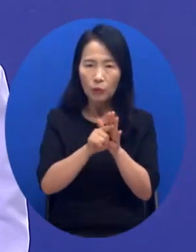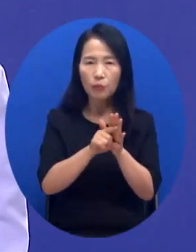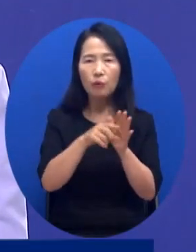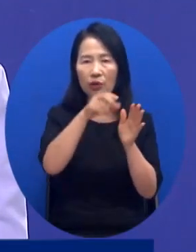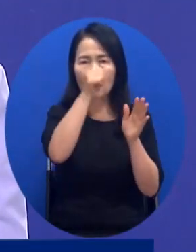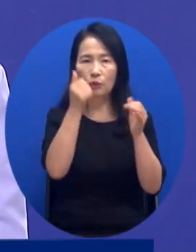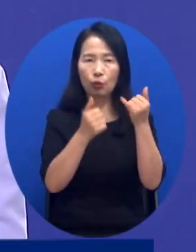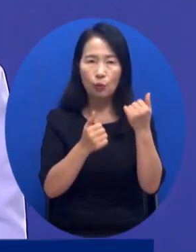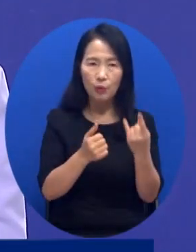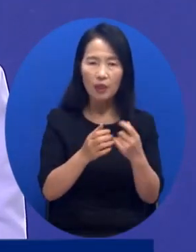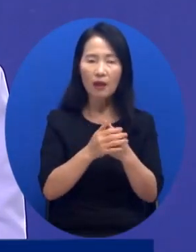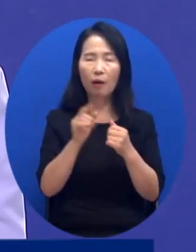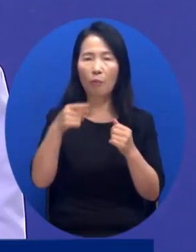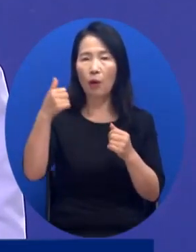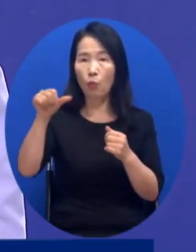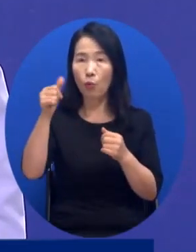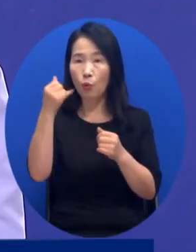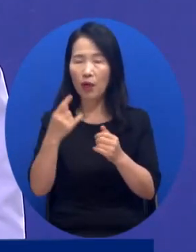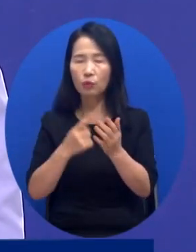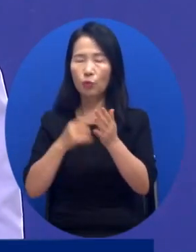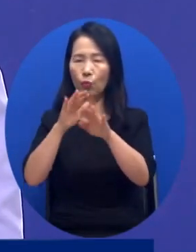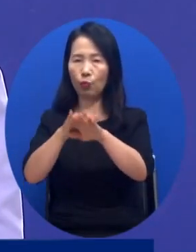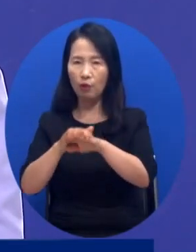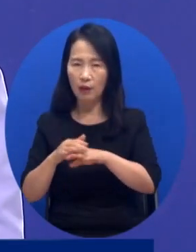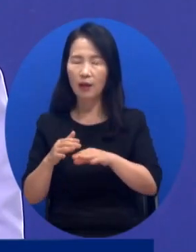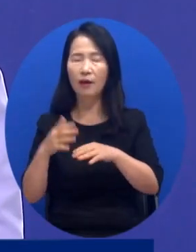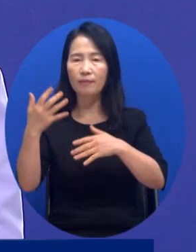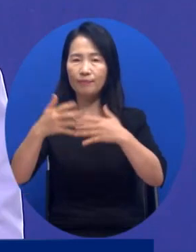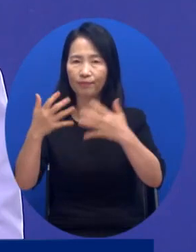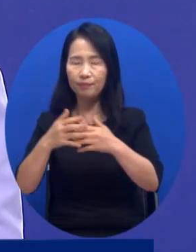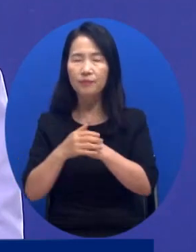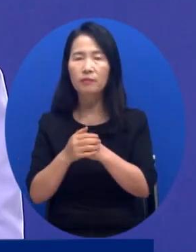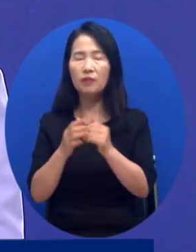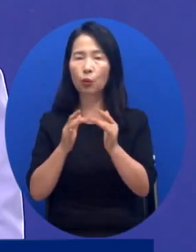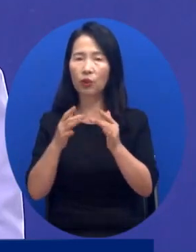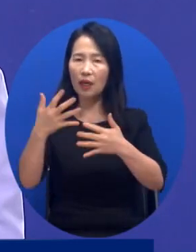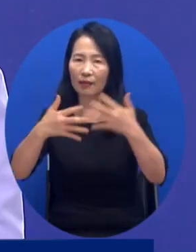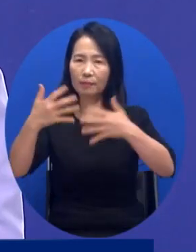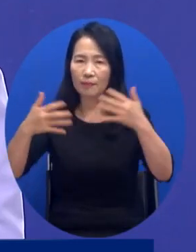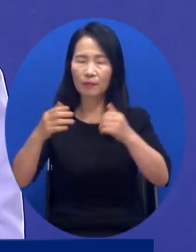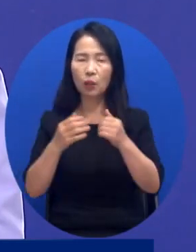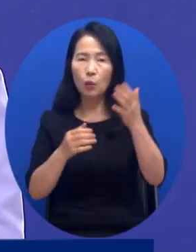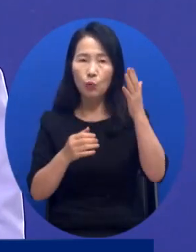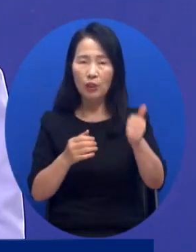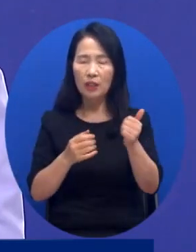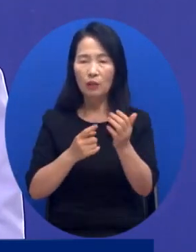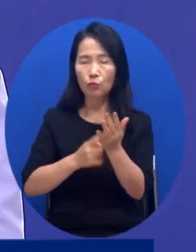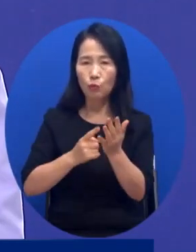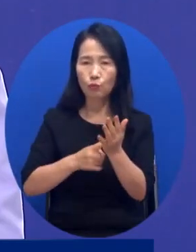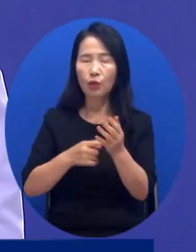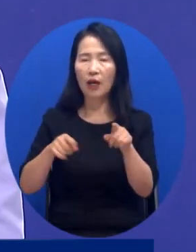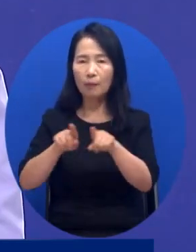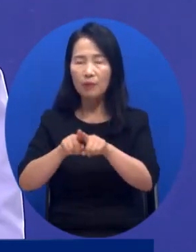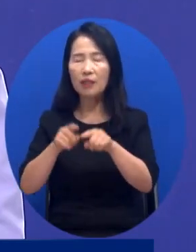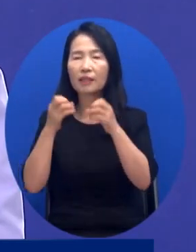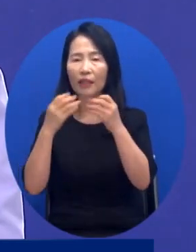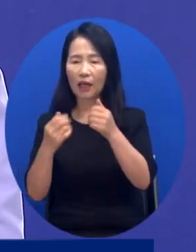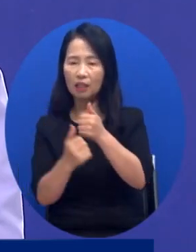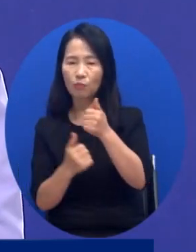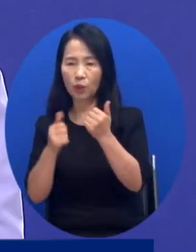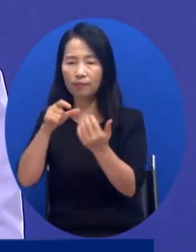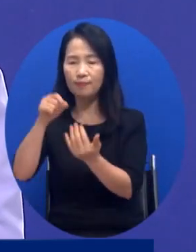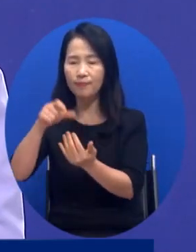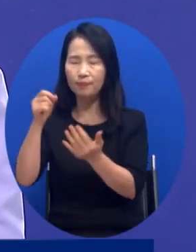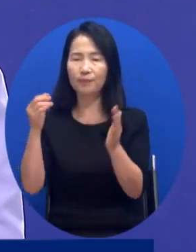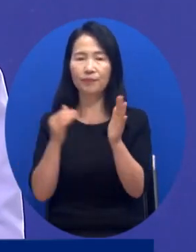한국기독교장로회가 105회 총회를 열었습니다. 온라인으로 진행된 총회에서는 회장과 총무를 비롯해 새로운 임원을